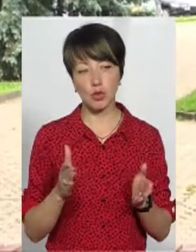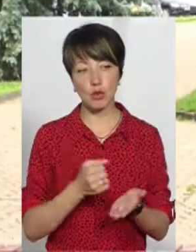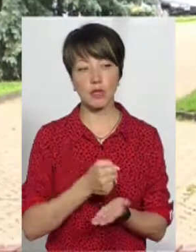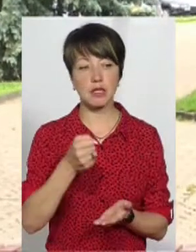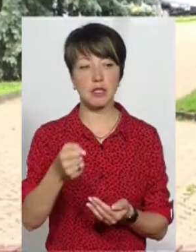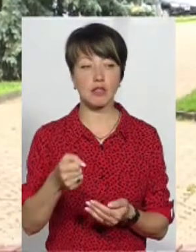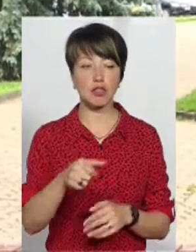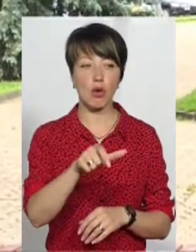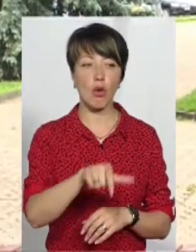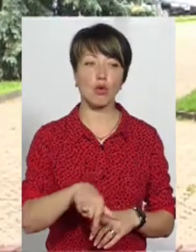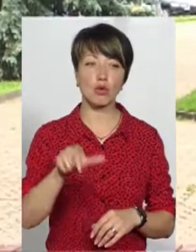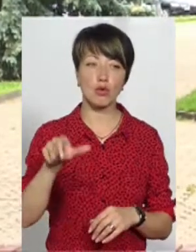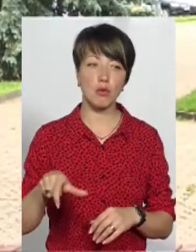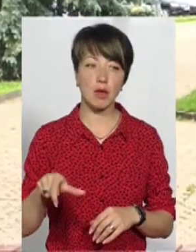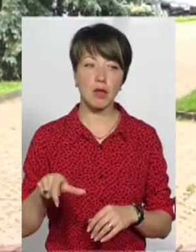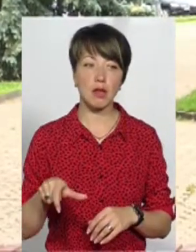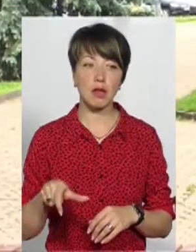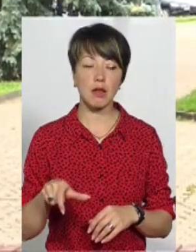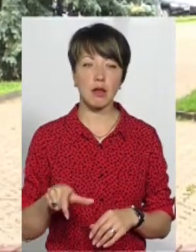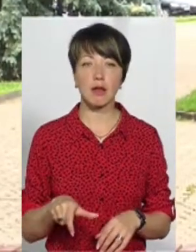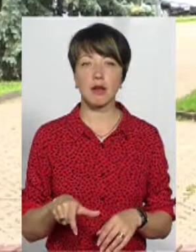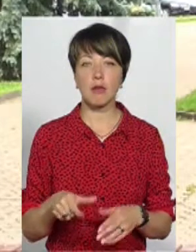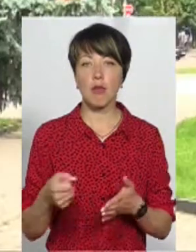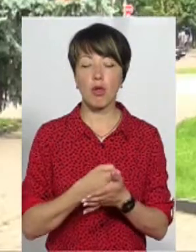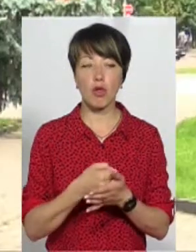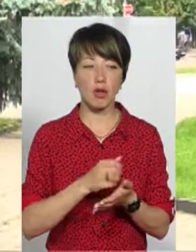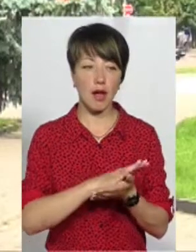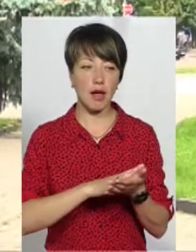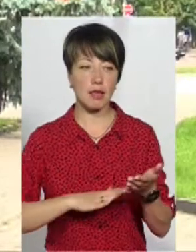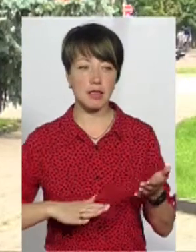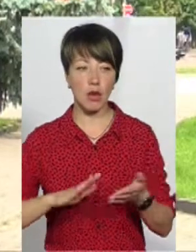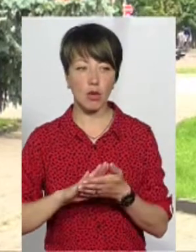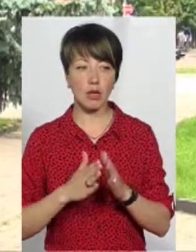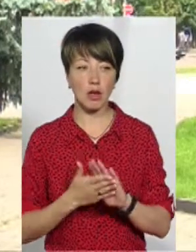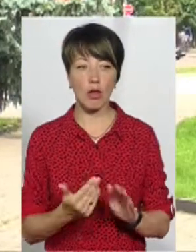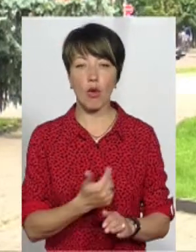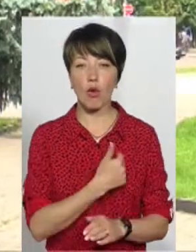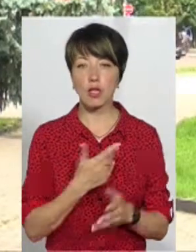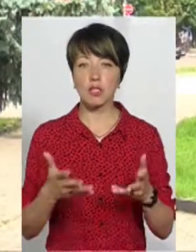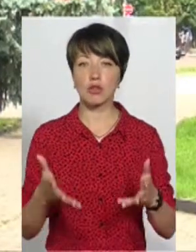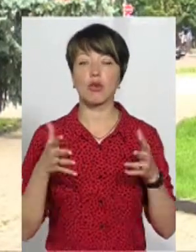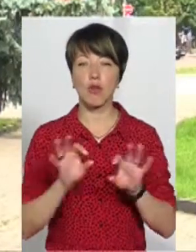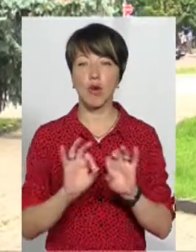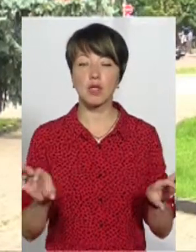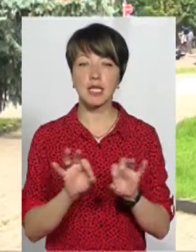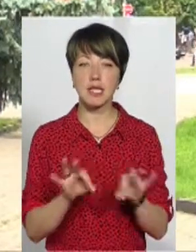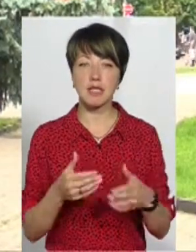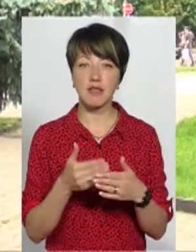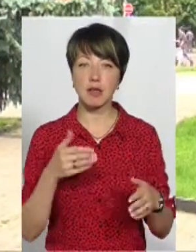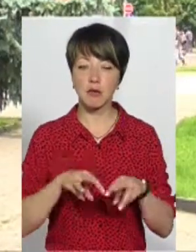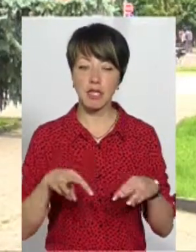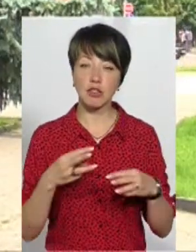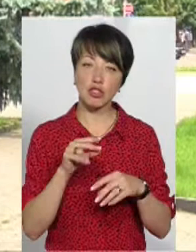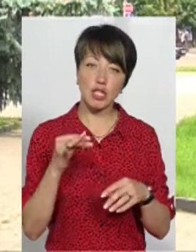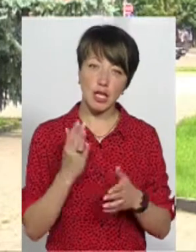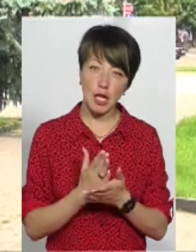призначені особи таким плавним методом пролонгації контракту. Хочемо чіткого роз'яснення від міністерства, чи є це порушенням